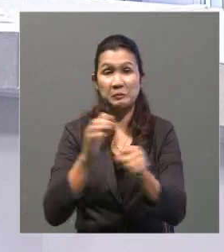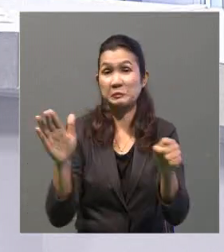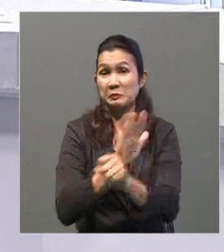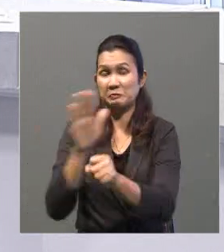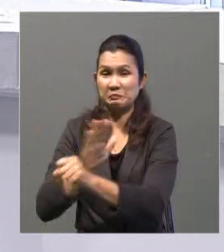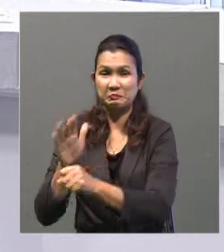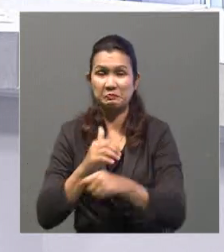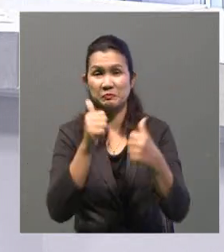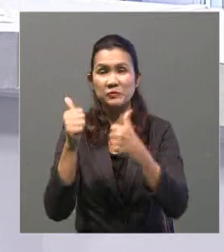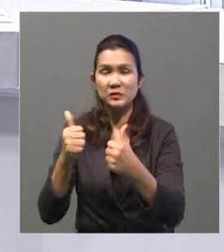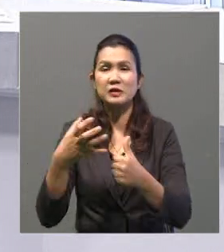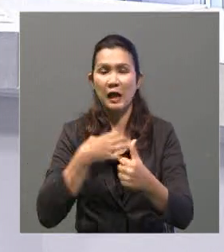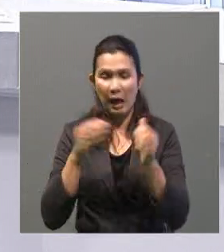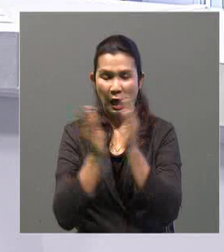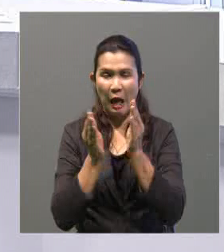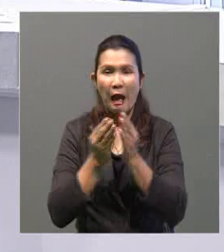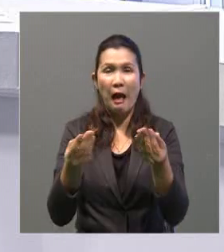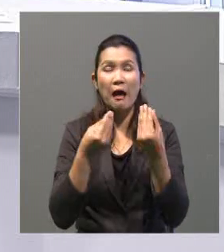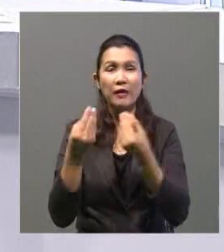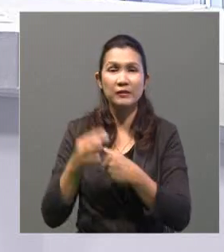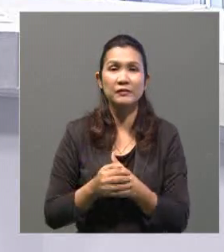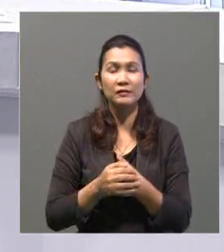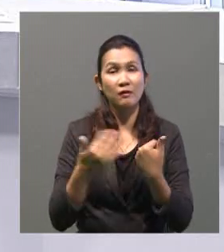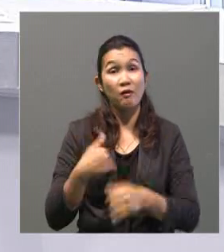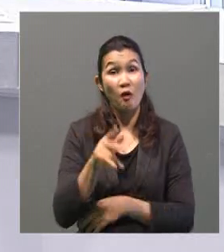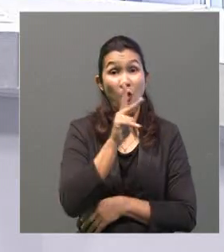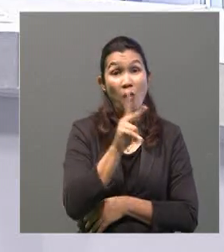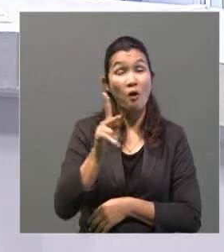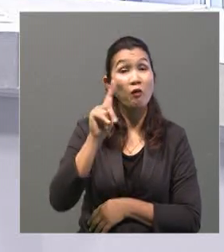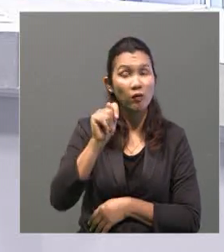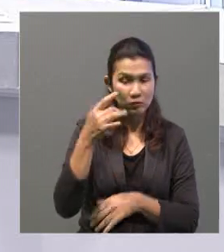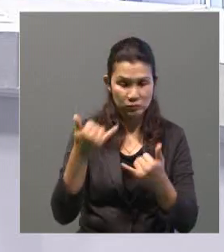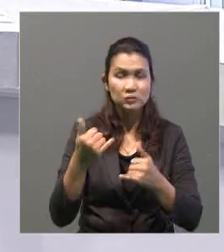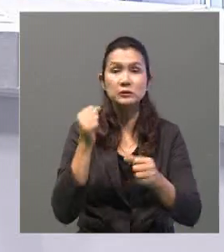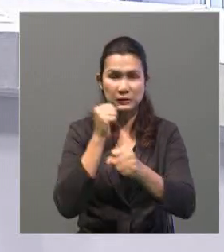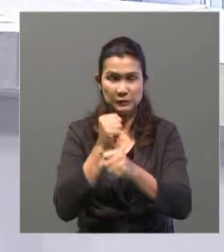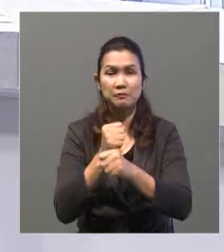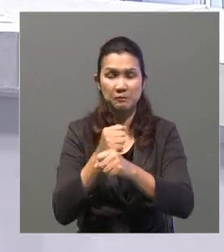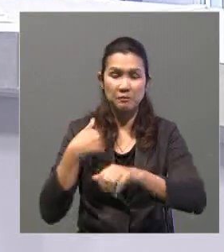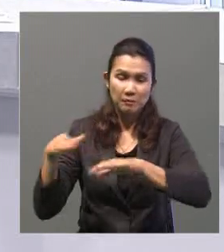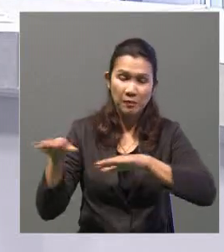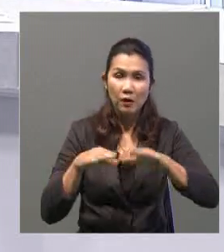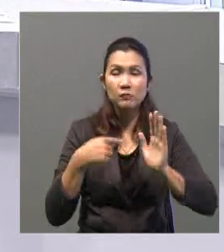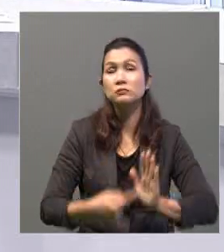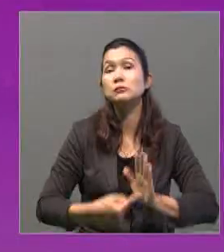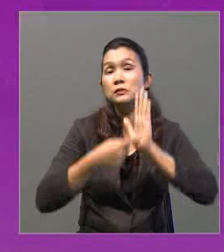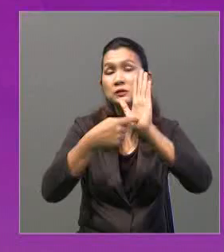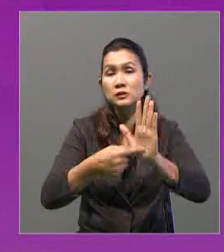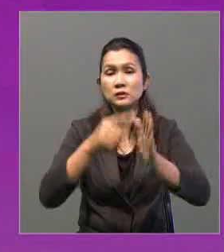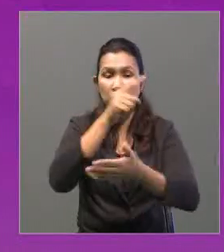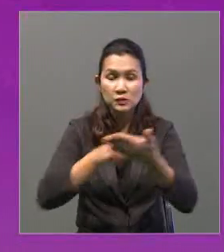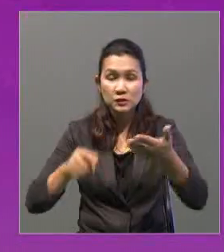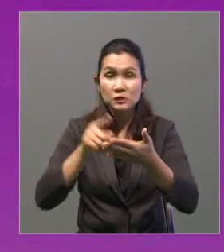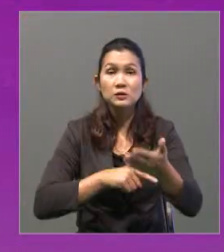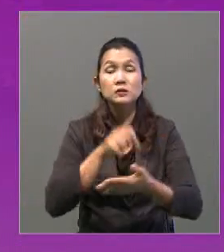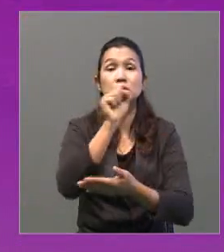เพื่อที่จะคว้าคะแนนเสียงให้ได้มากที่สุดกกตคนจัดการเลือกตั้งเองตอนนี้เร่งเตรียมความพร้อมนะครับในการสาธิตการจอยเลือก